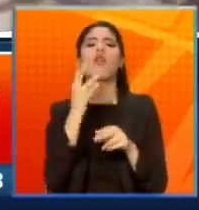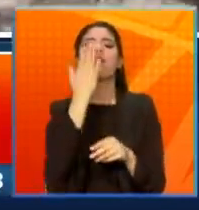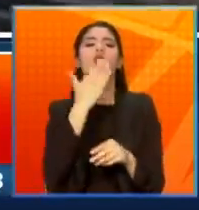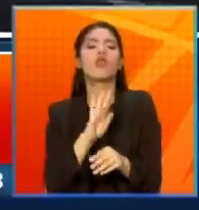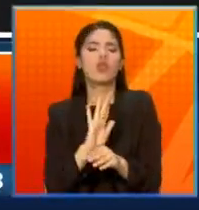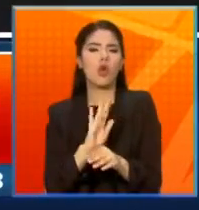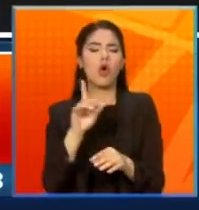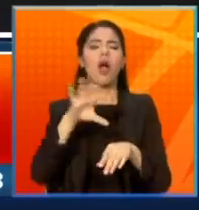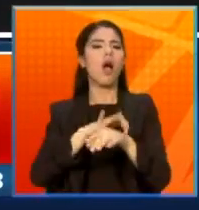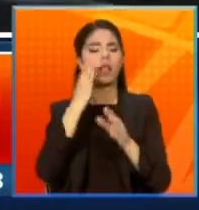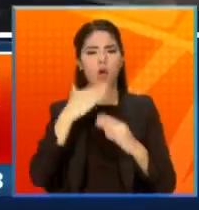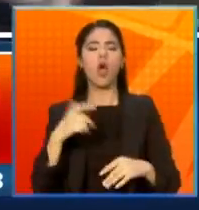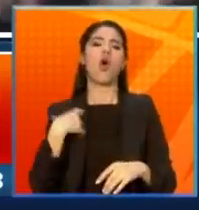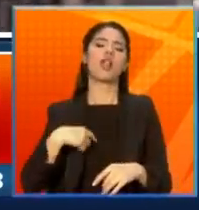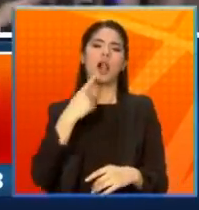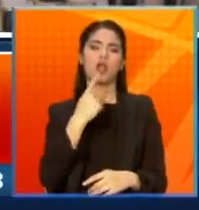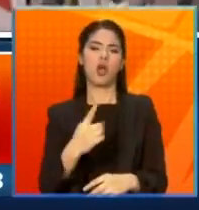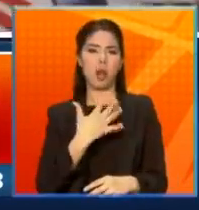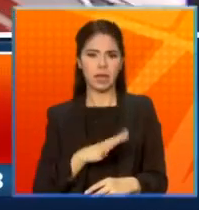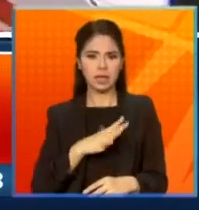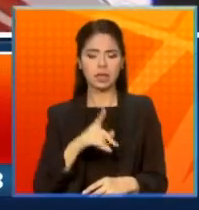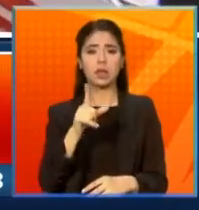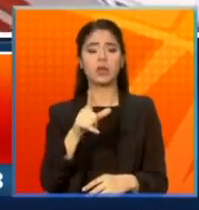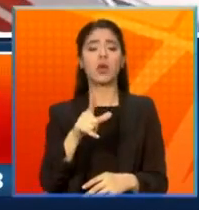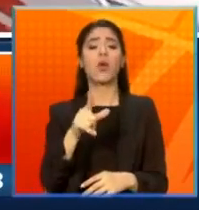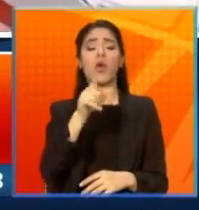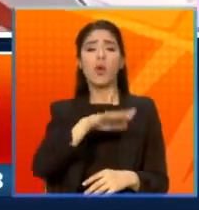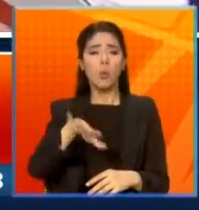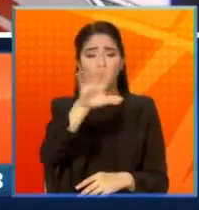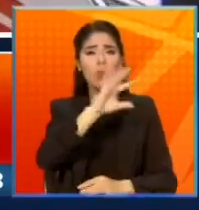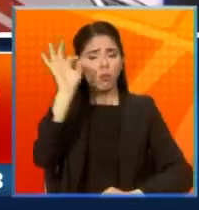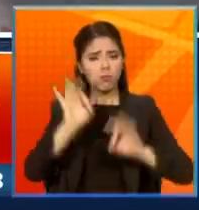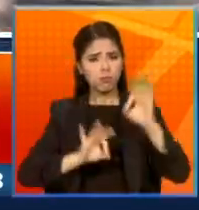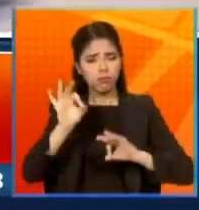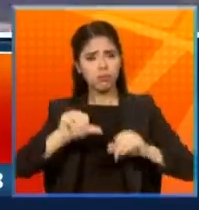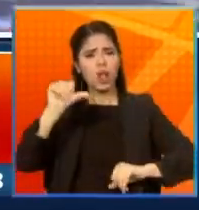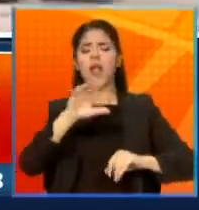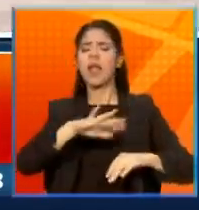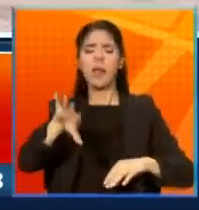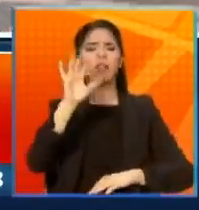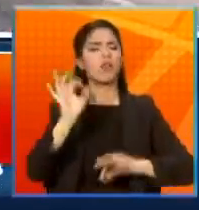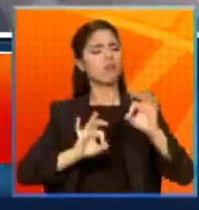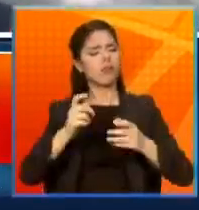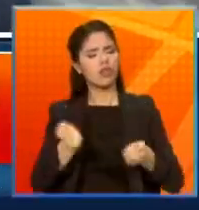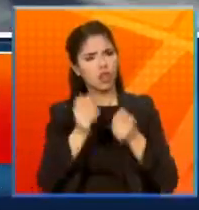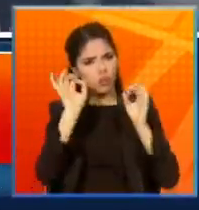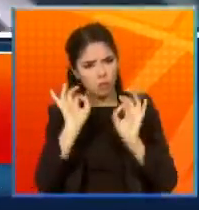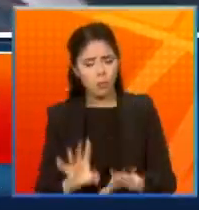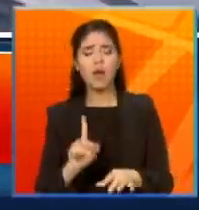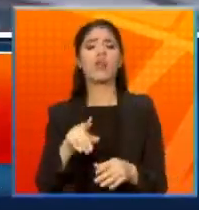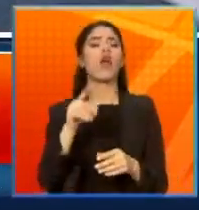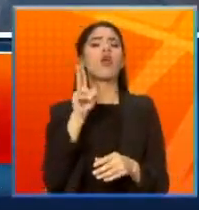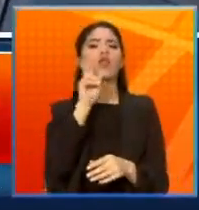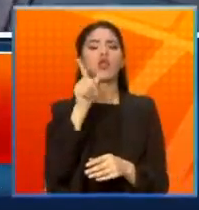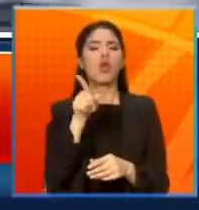hastası olmadığını özellikle ifade etmek istiyorum. Tüm numuneler çalışmaya başlandı. Sonuçlar zannediyorum